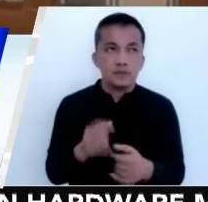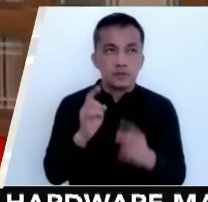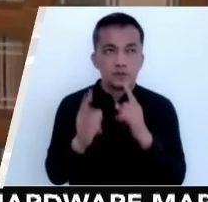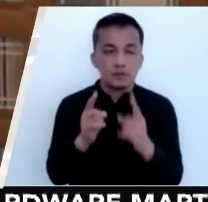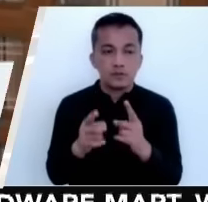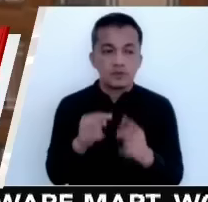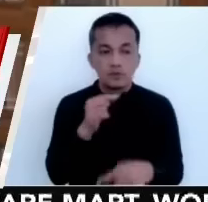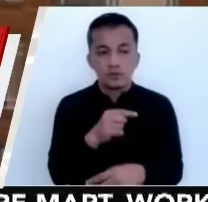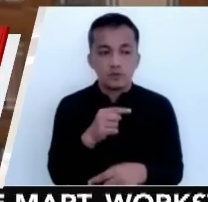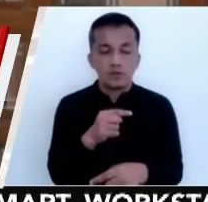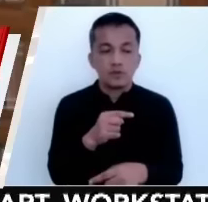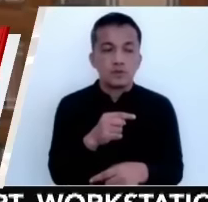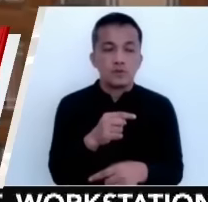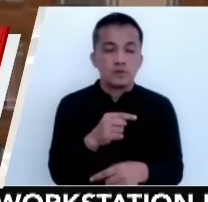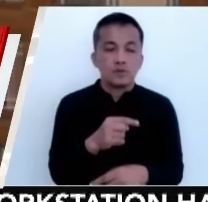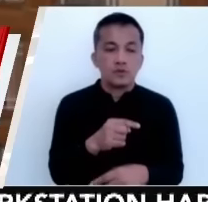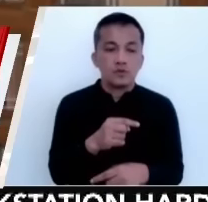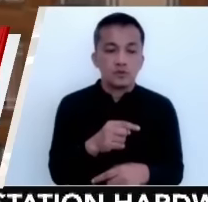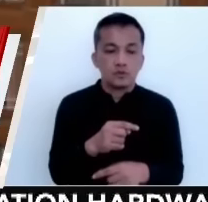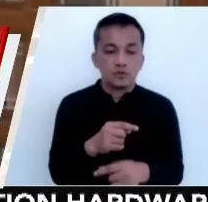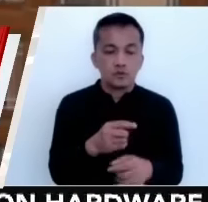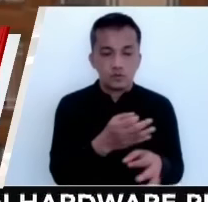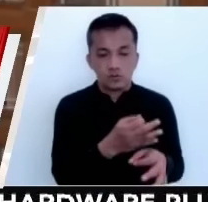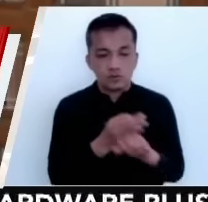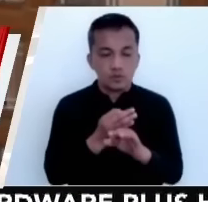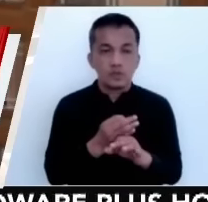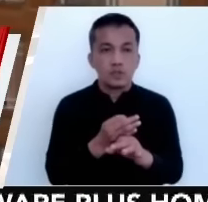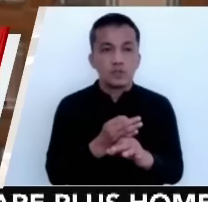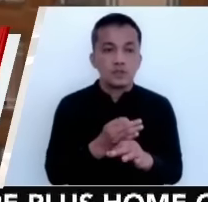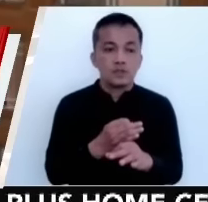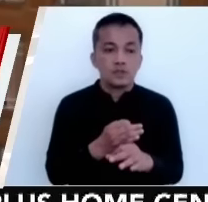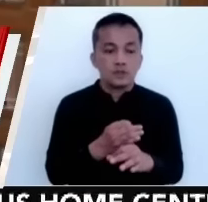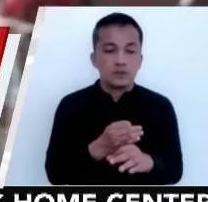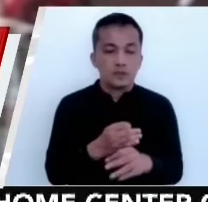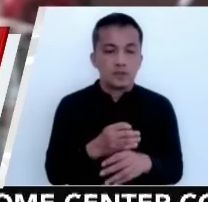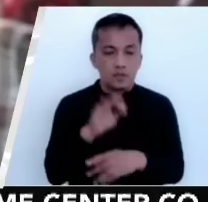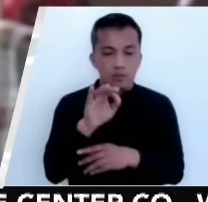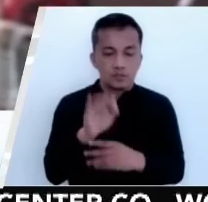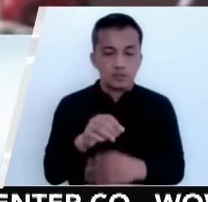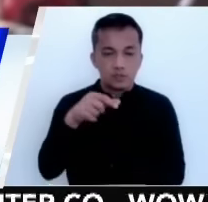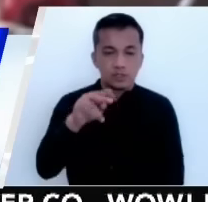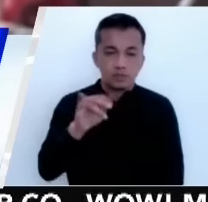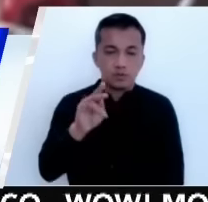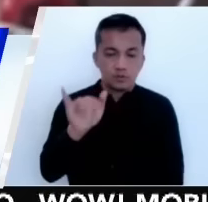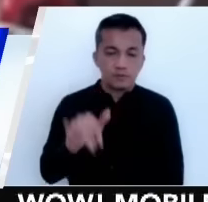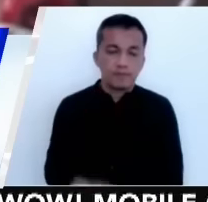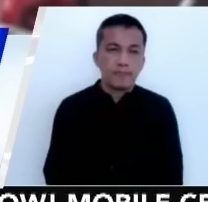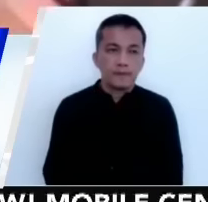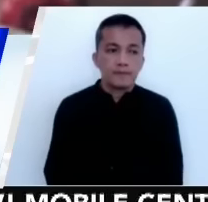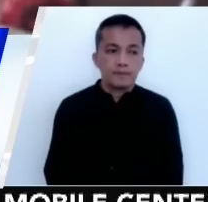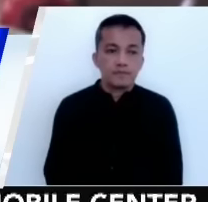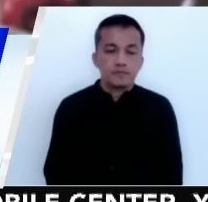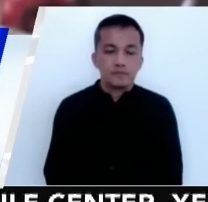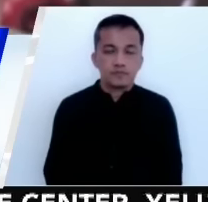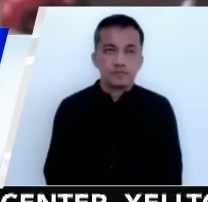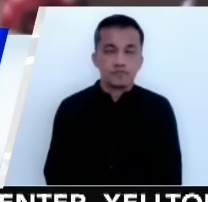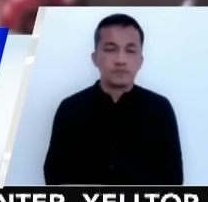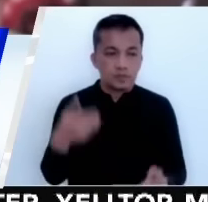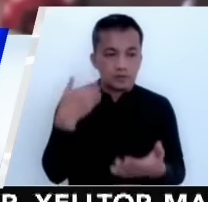doon sunduin si Pastor Quibuloy. Pag nandoon na sa kamay ng